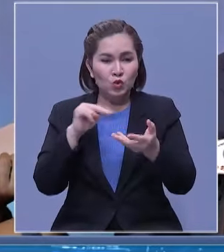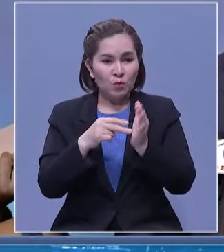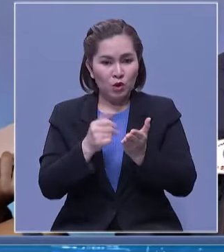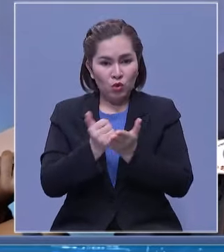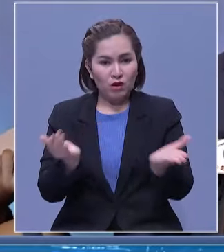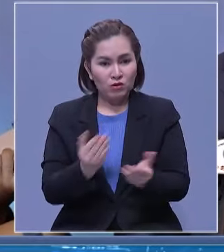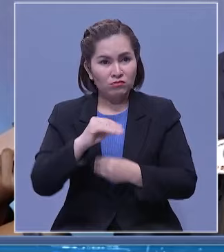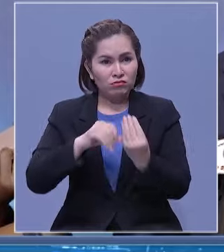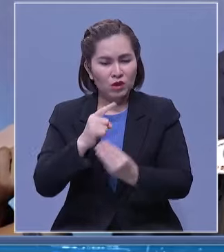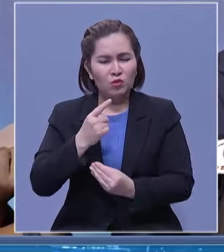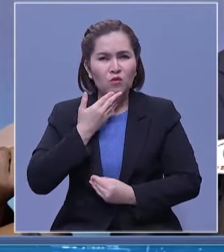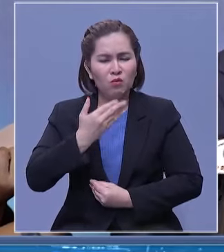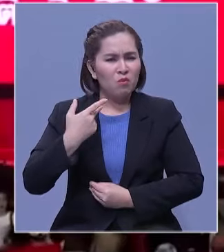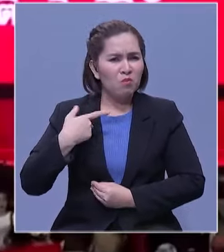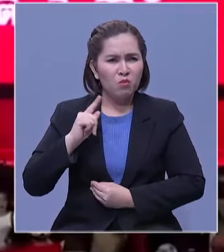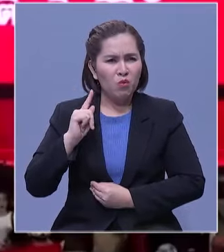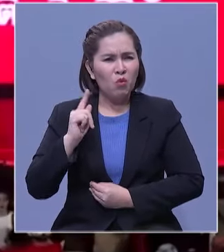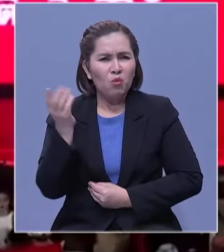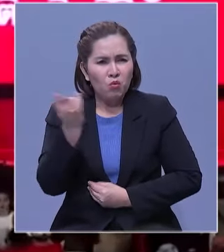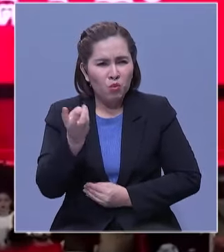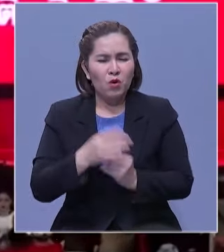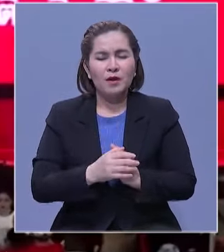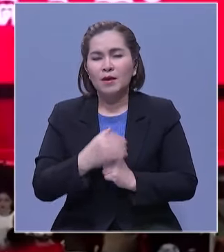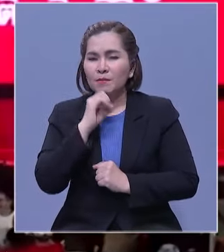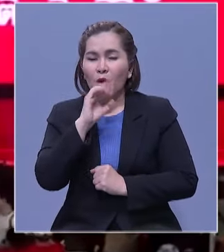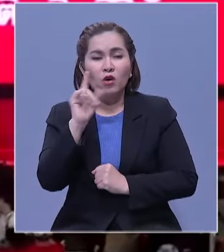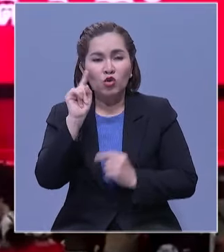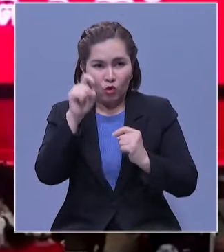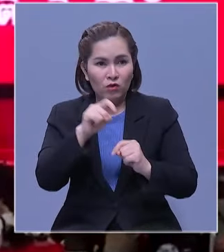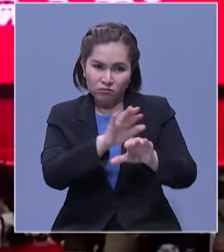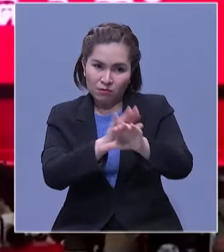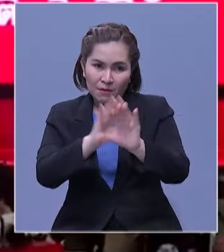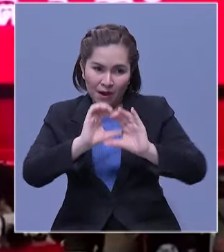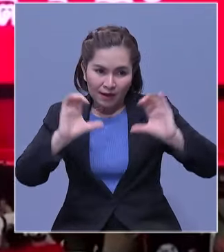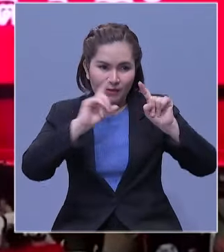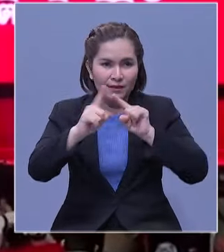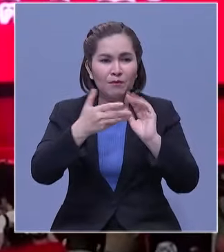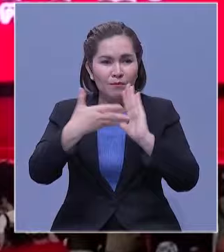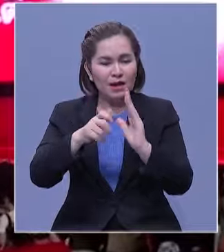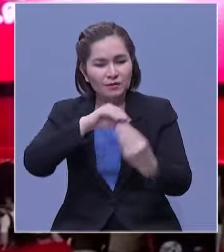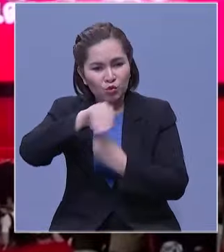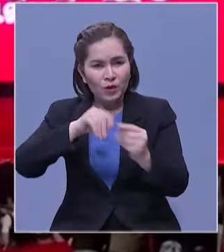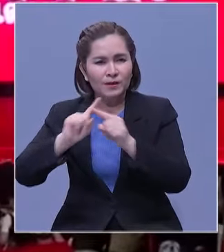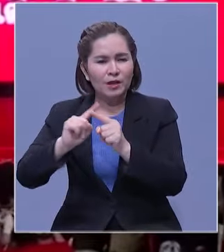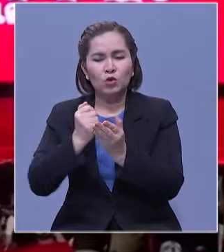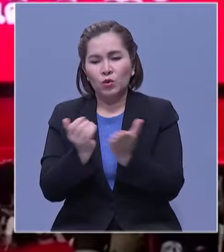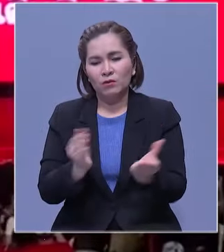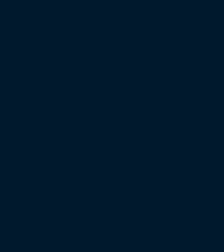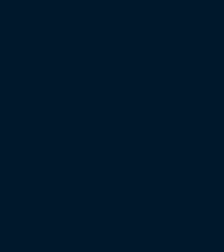กระต้นเศรษฐิจอย่ายั่งยืนแนะว่ารัฐบาลควรกระตุ้นการเบิกจ่ายภาครัฐจะช่วยเศรษฐกิจได้มากกว่า